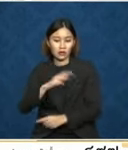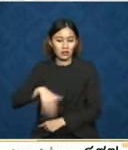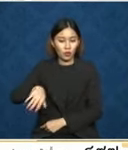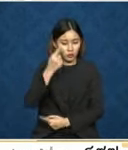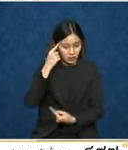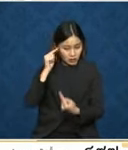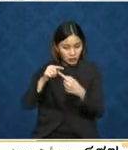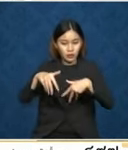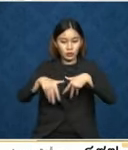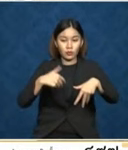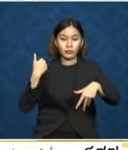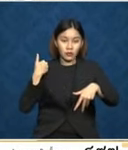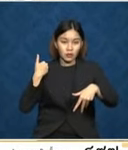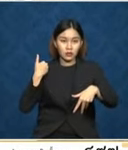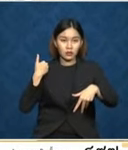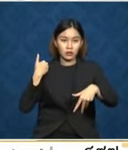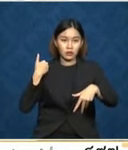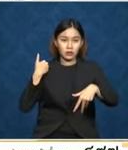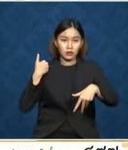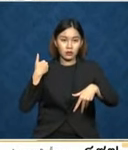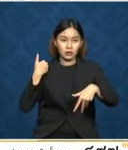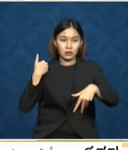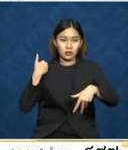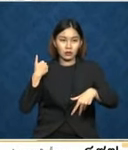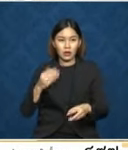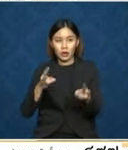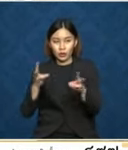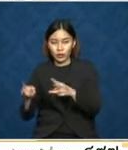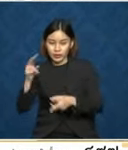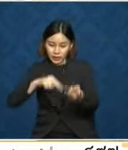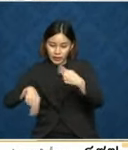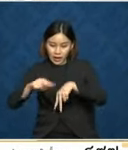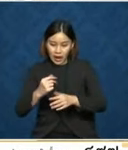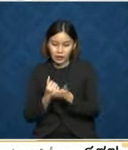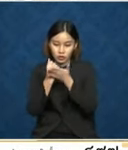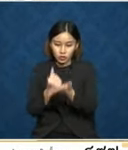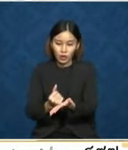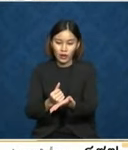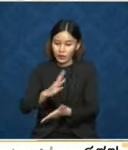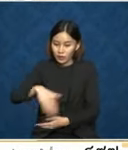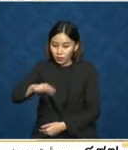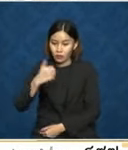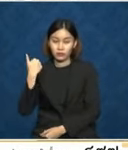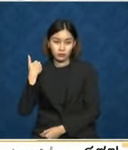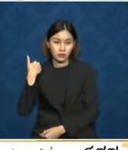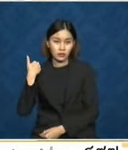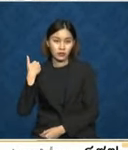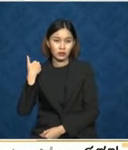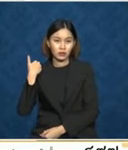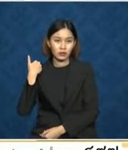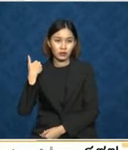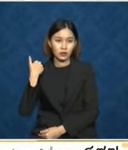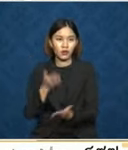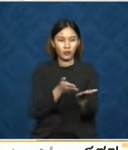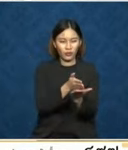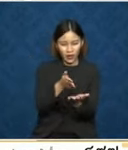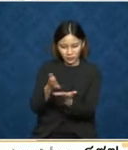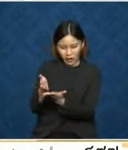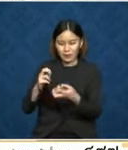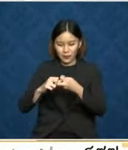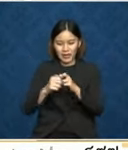เคยคิดหาแนวทางที่จะเยียวยาให้เขาเหล่านั้นบ้างไหมครับทางที่ดีทุกฝ่ายควรจะหาทางออกครับเราจะได้อยู่ร่วมกันได้